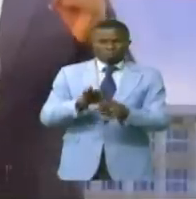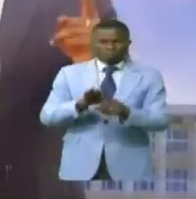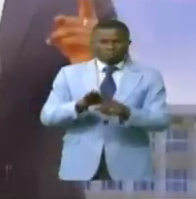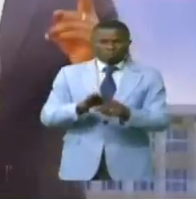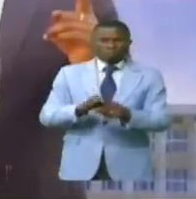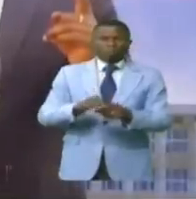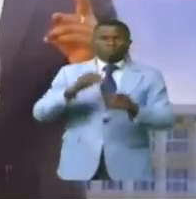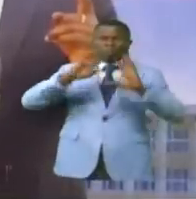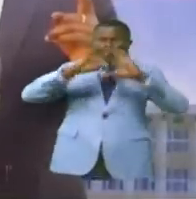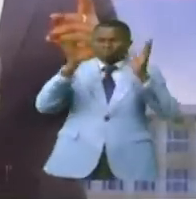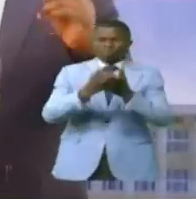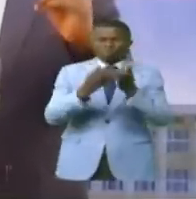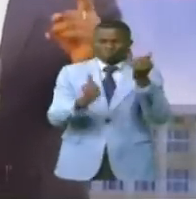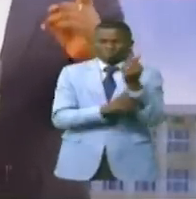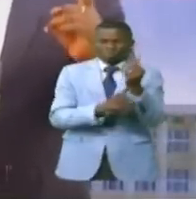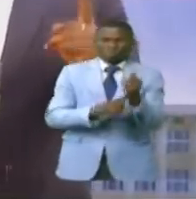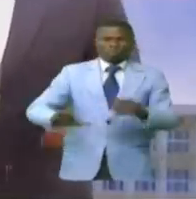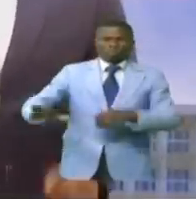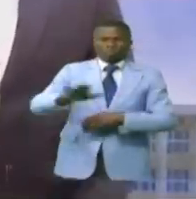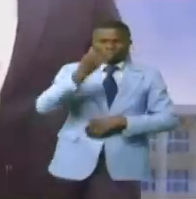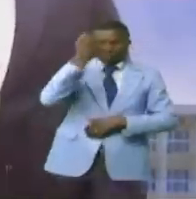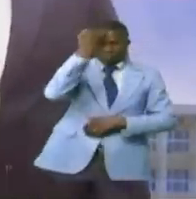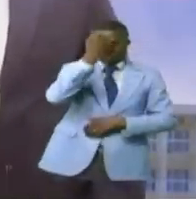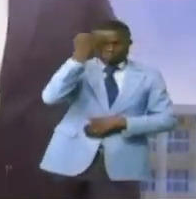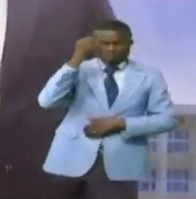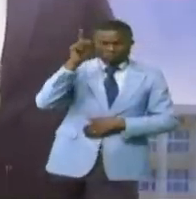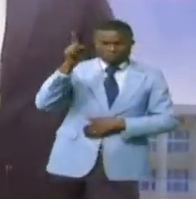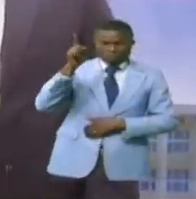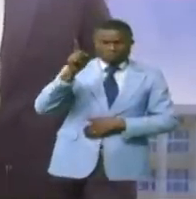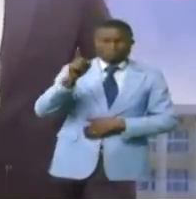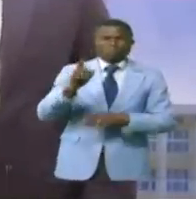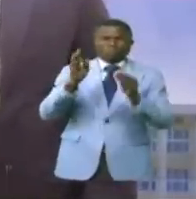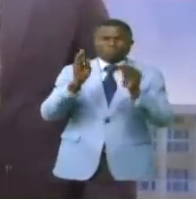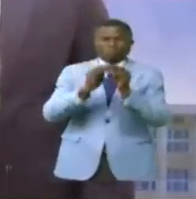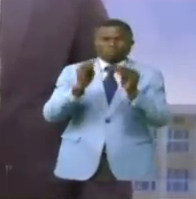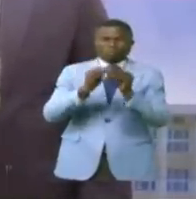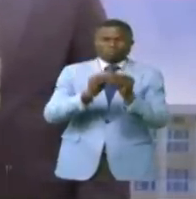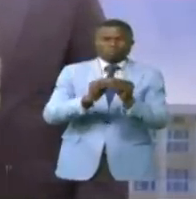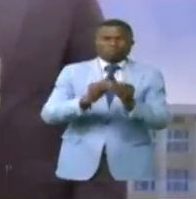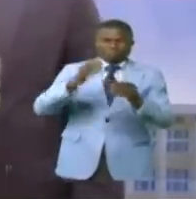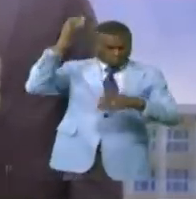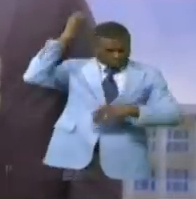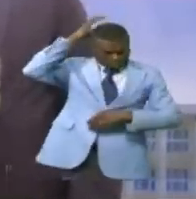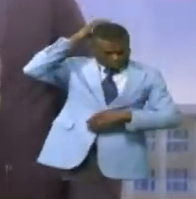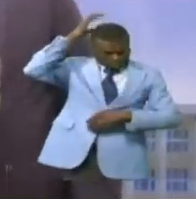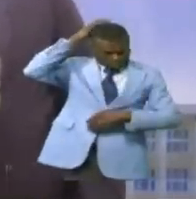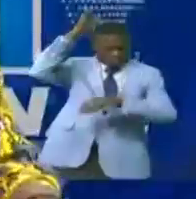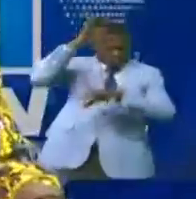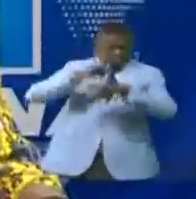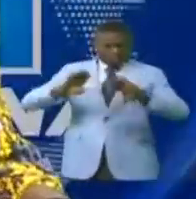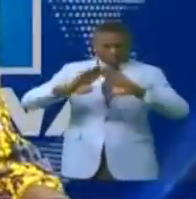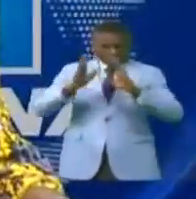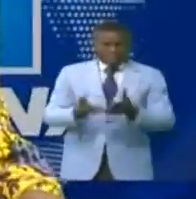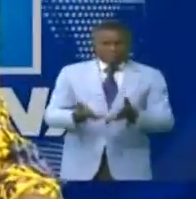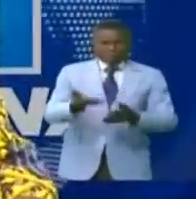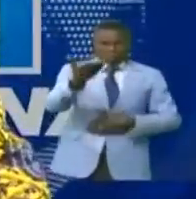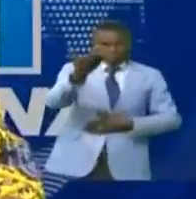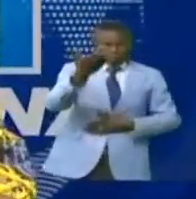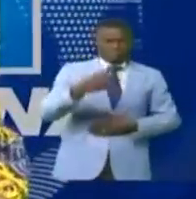évêques du monde à Rome en Italie, synode convoqué par sa sainteté le pape François.